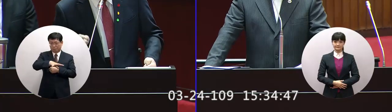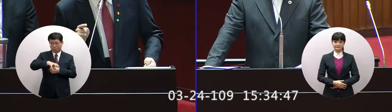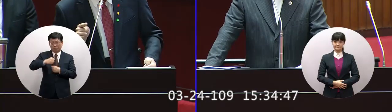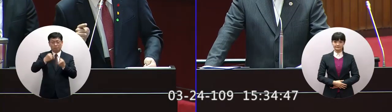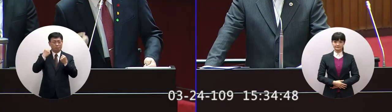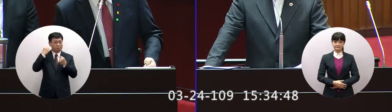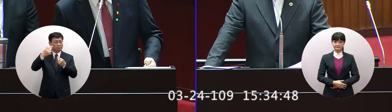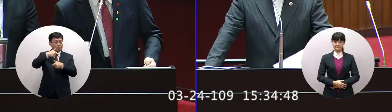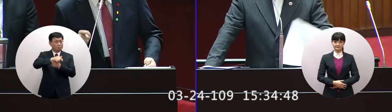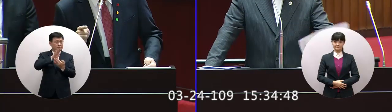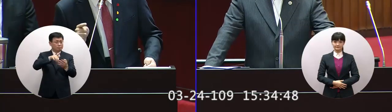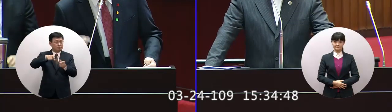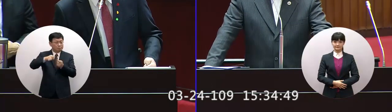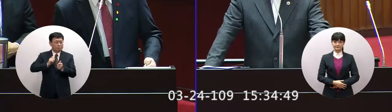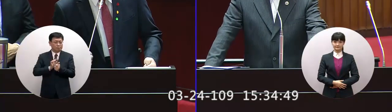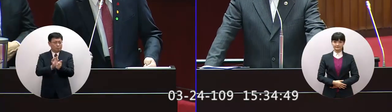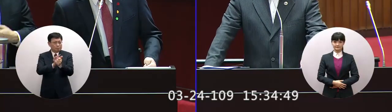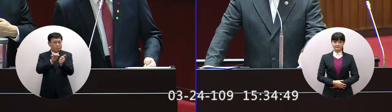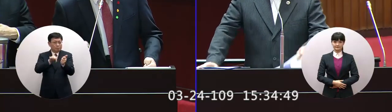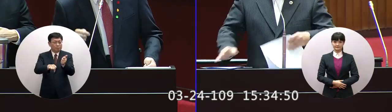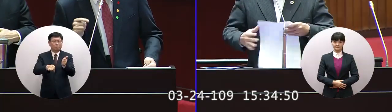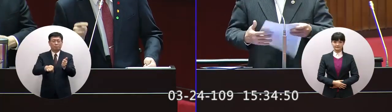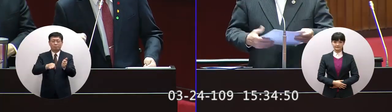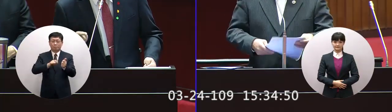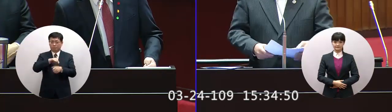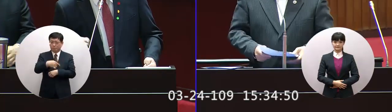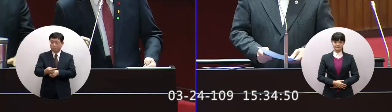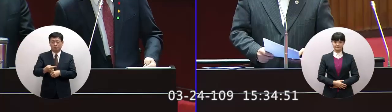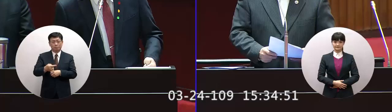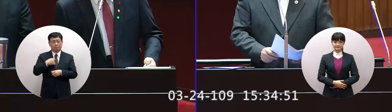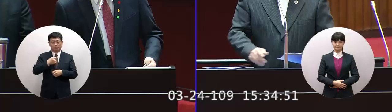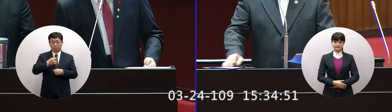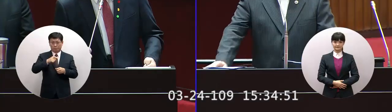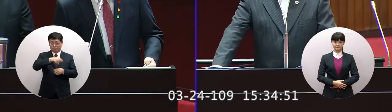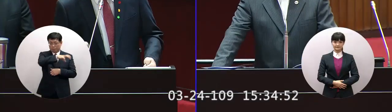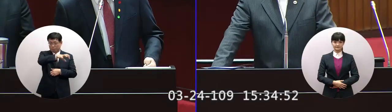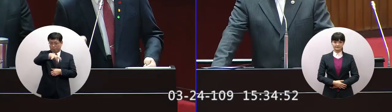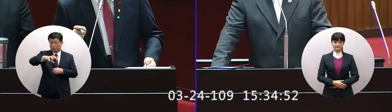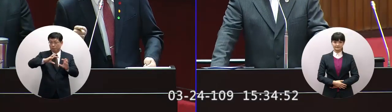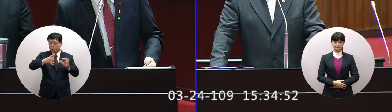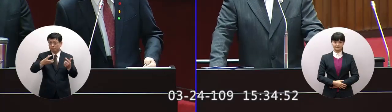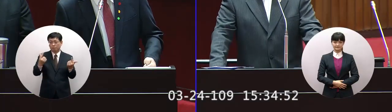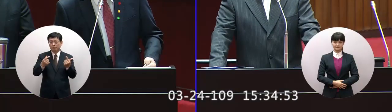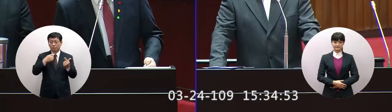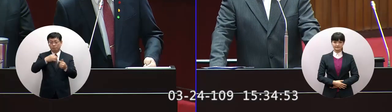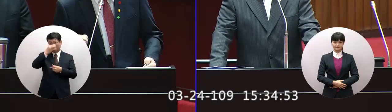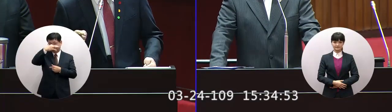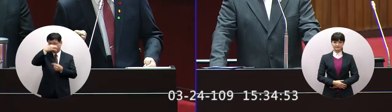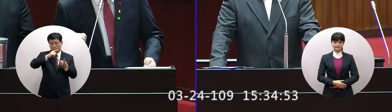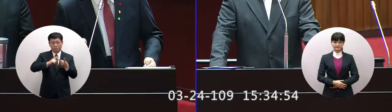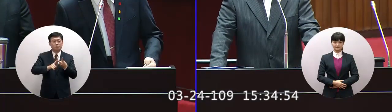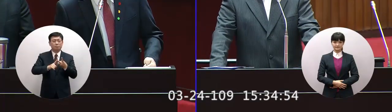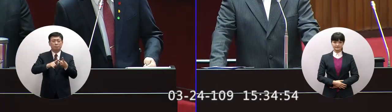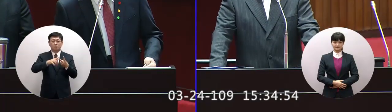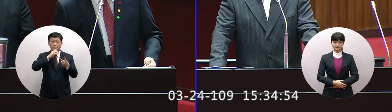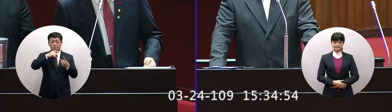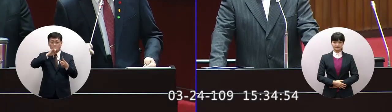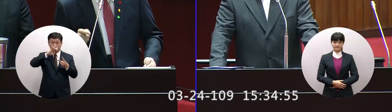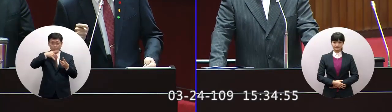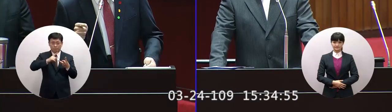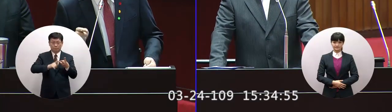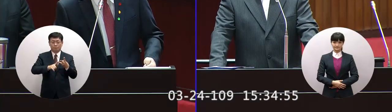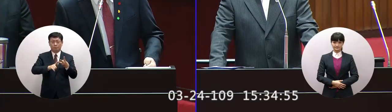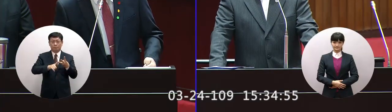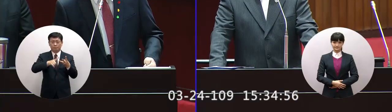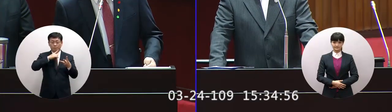在新南向政策推下来了以后，这几个国家，包括菲律宾、包括越南、